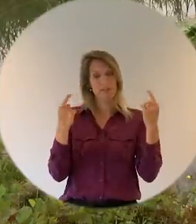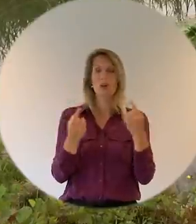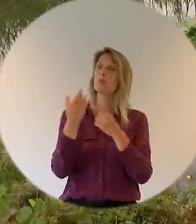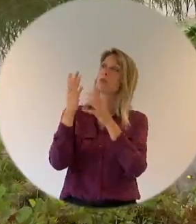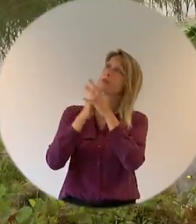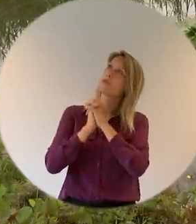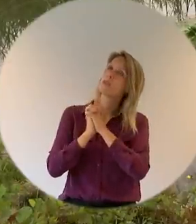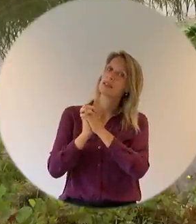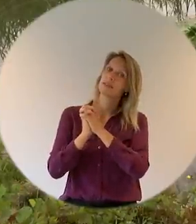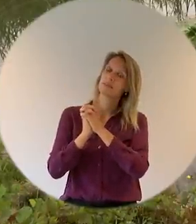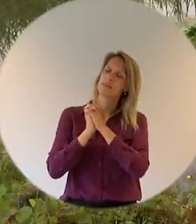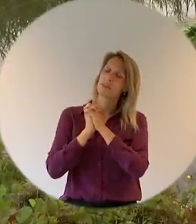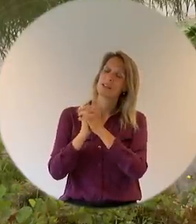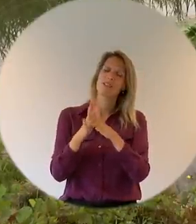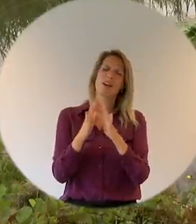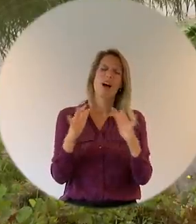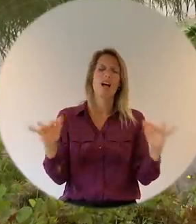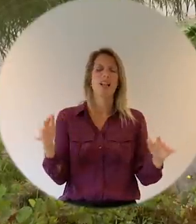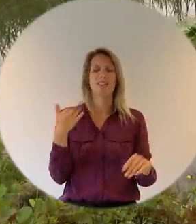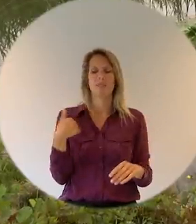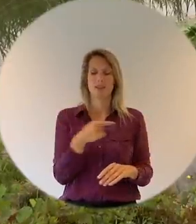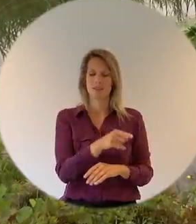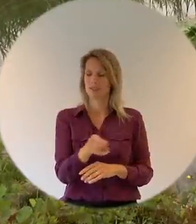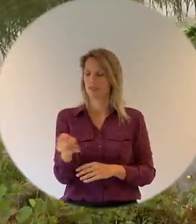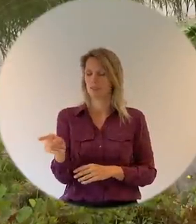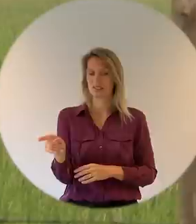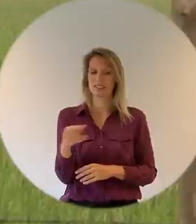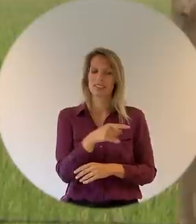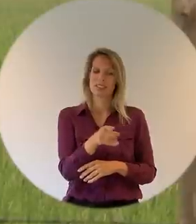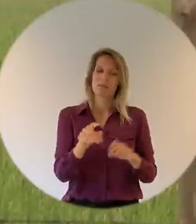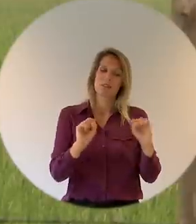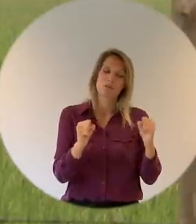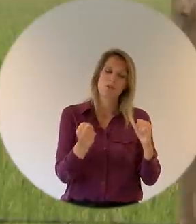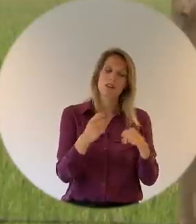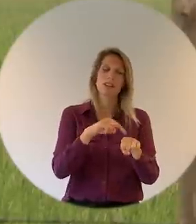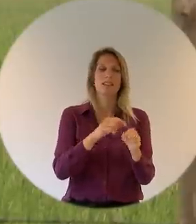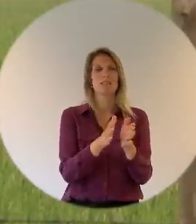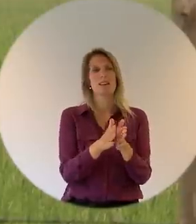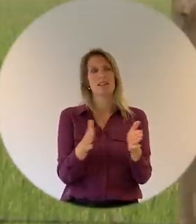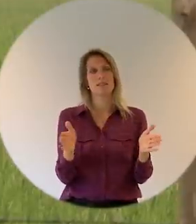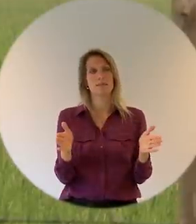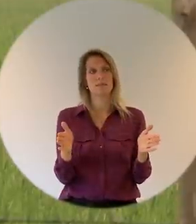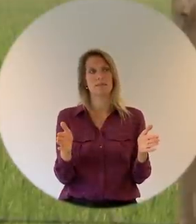bidden voor al die mensen die het moeilijk hebben in deze tijd.